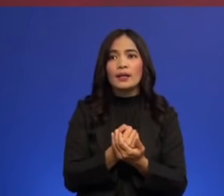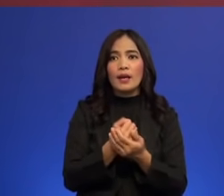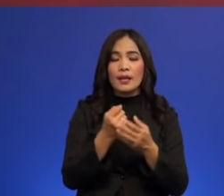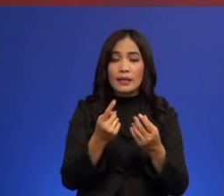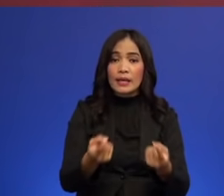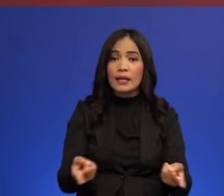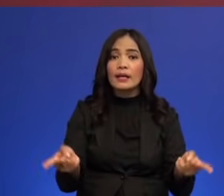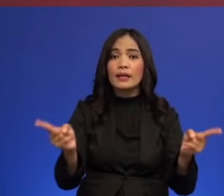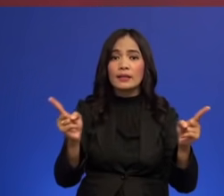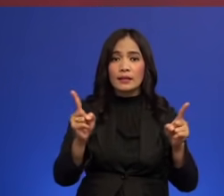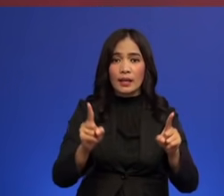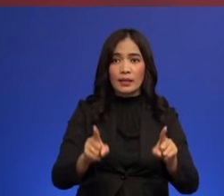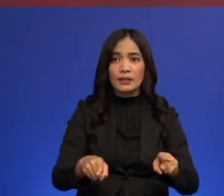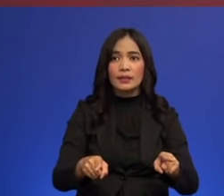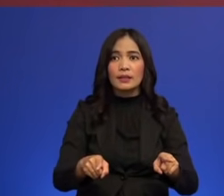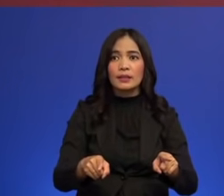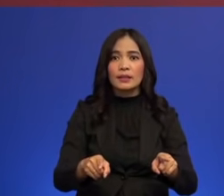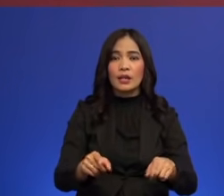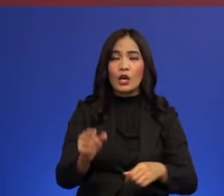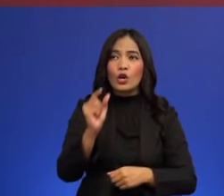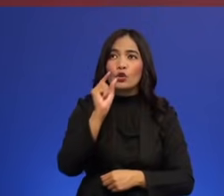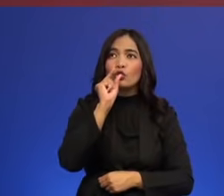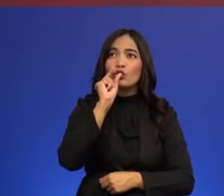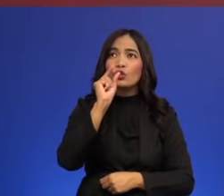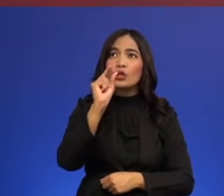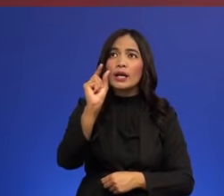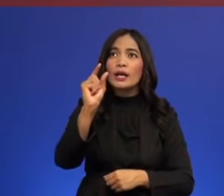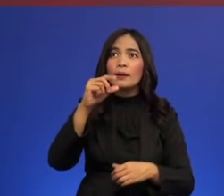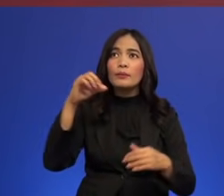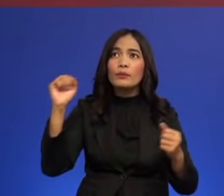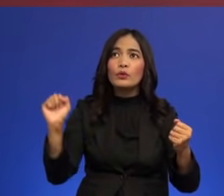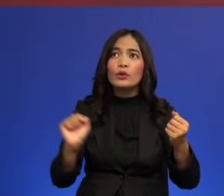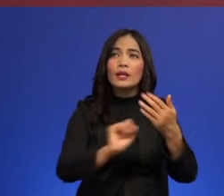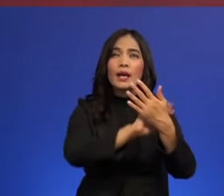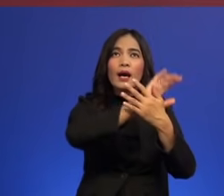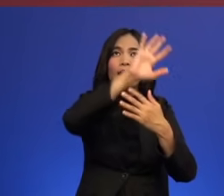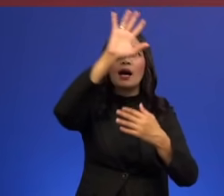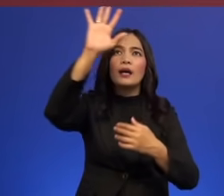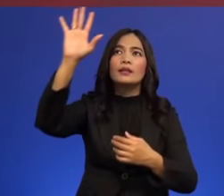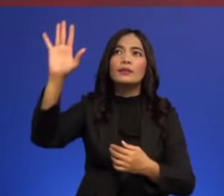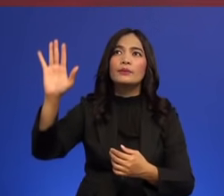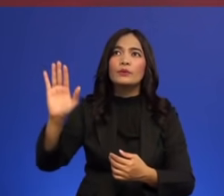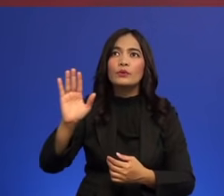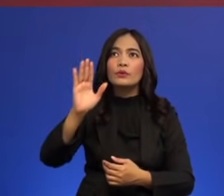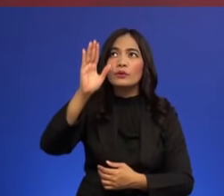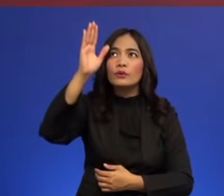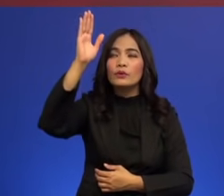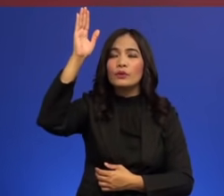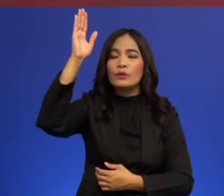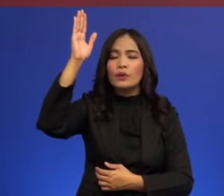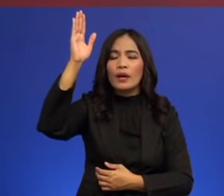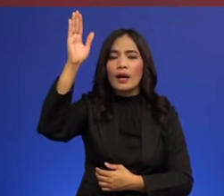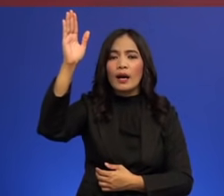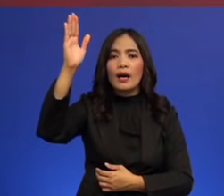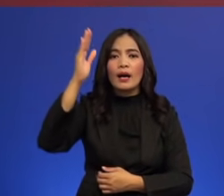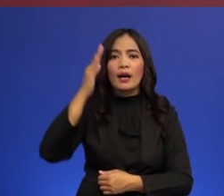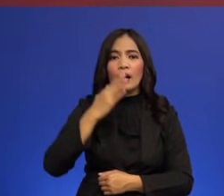semua yang terjadi untuk kemuliaan-Mu.